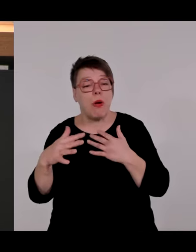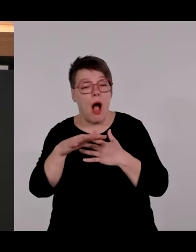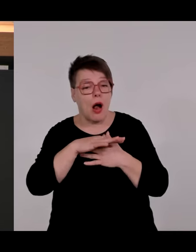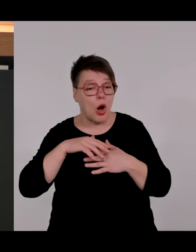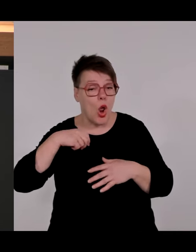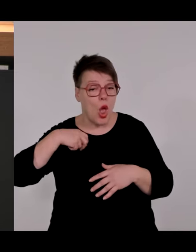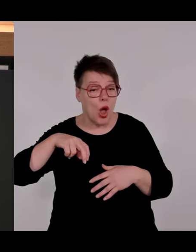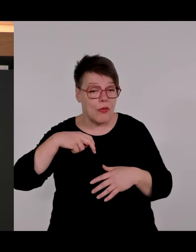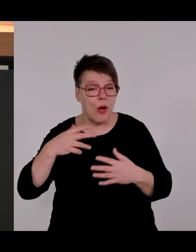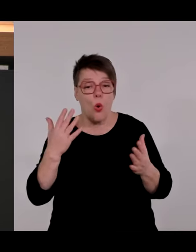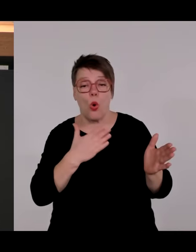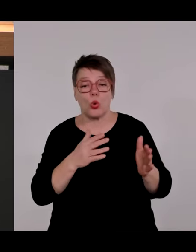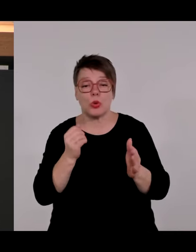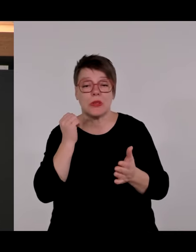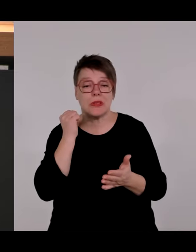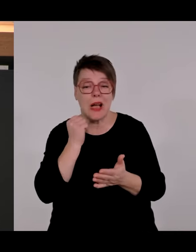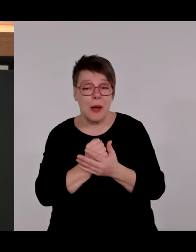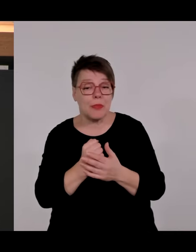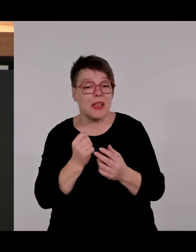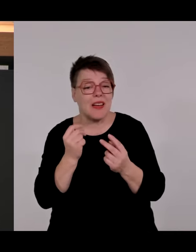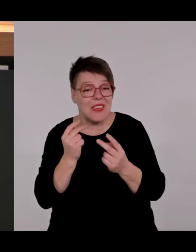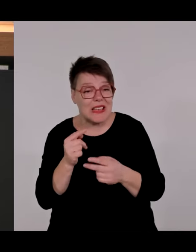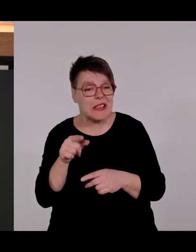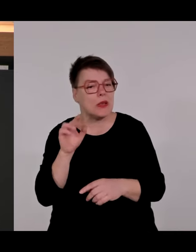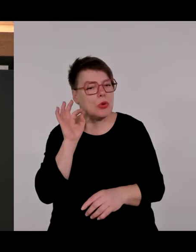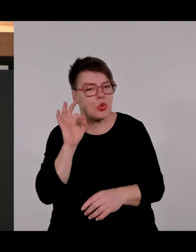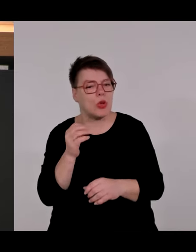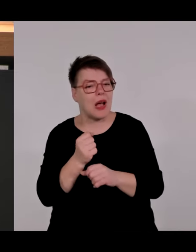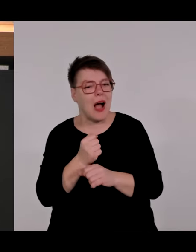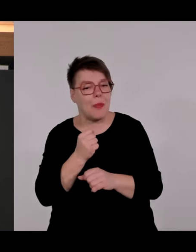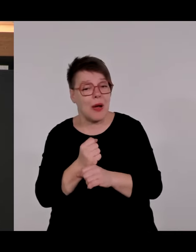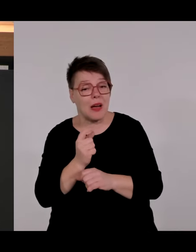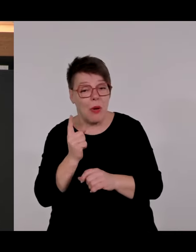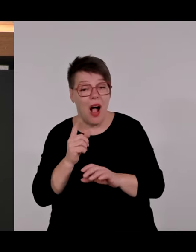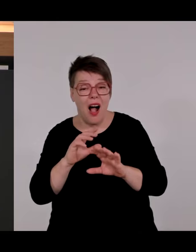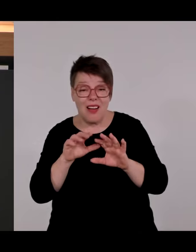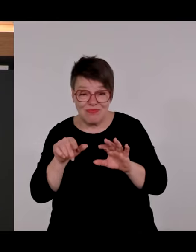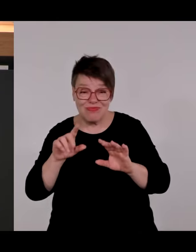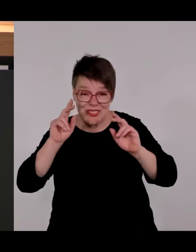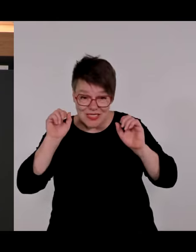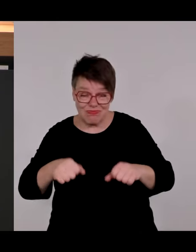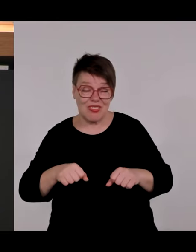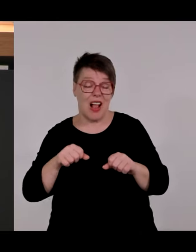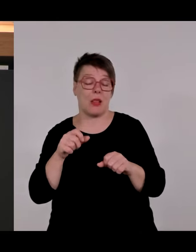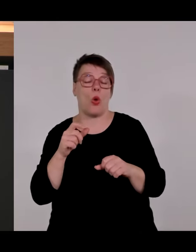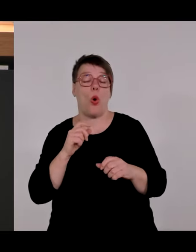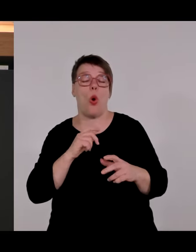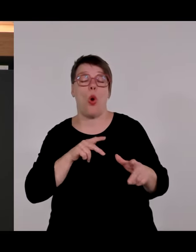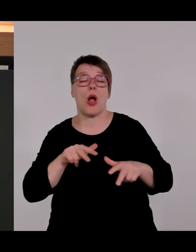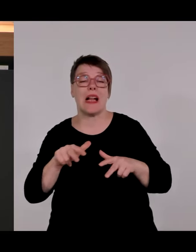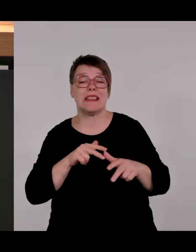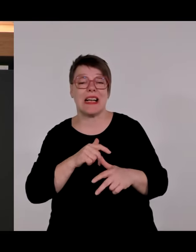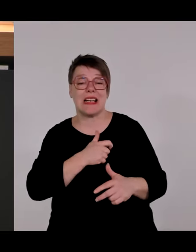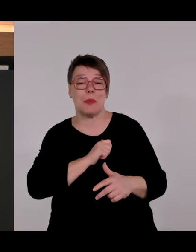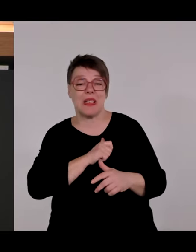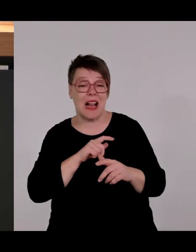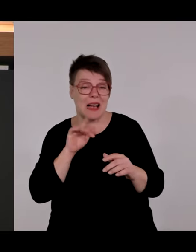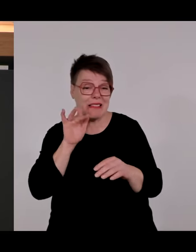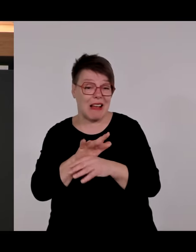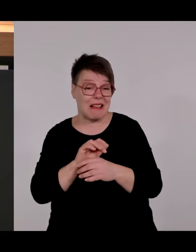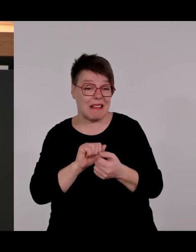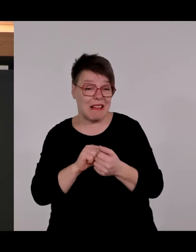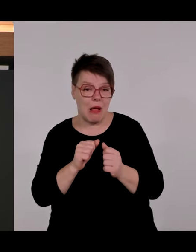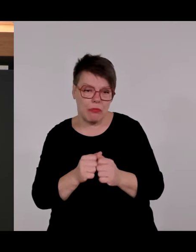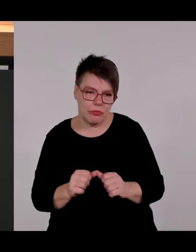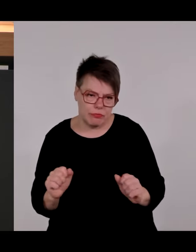gegen Verelendung und Kriminalität tun wollen, egal wo, müssen wir aufhören, dieses Empörungshopping entlang von Hotspots zu betreiben